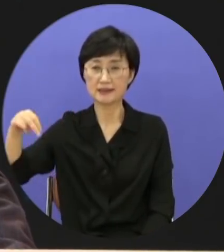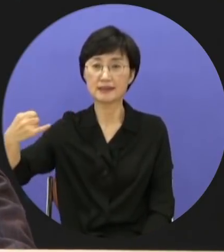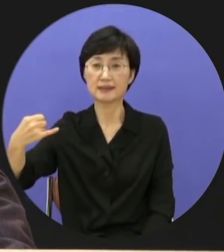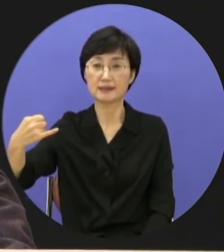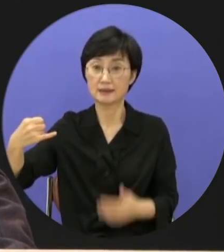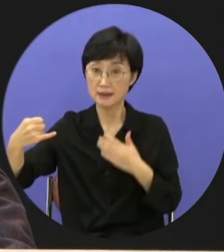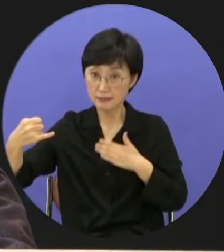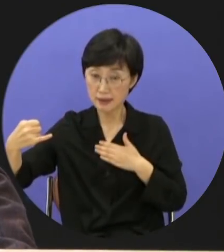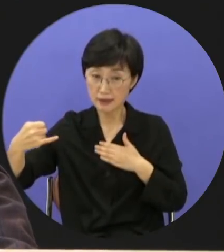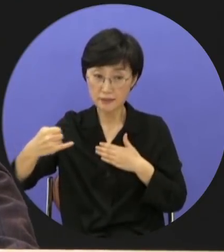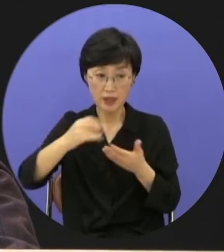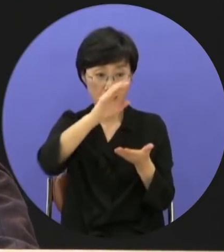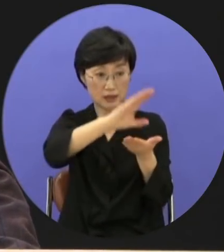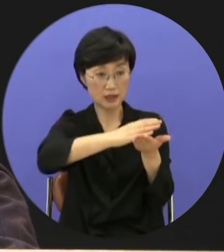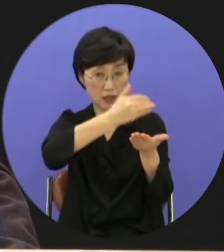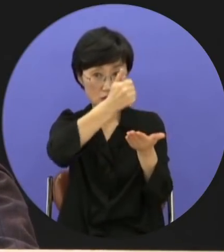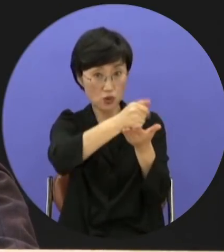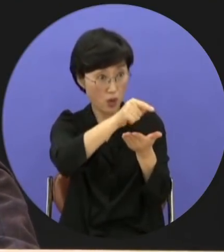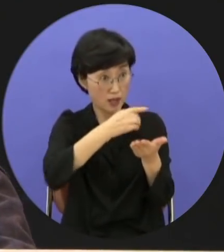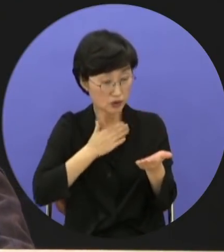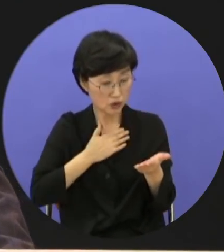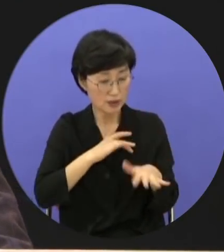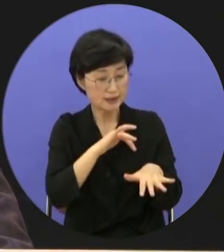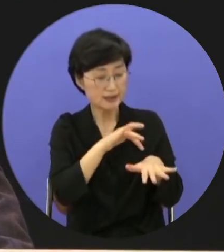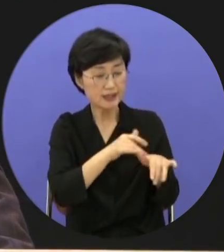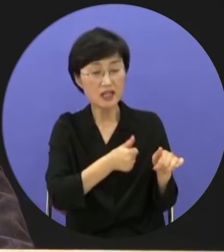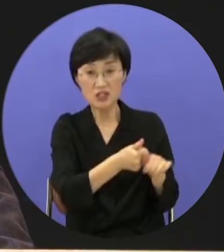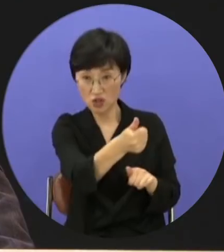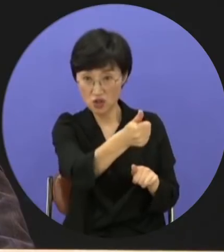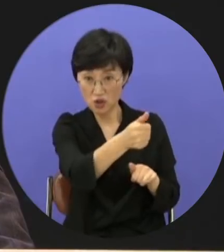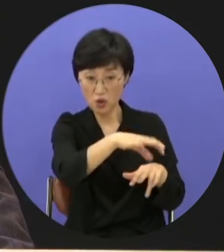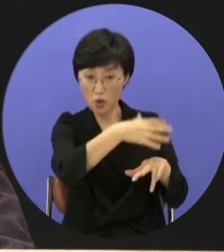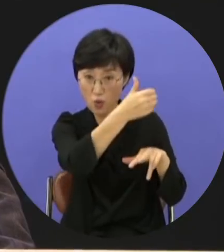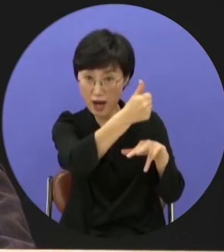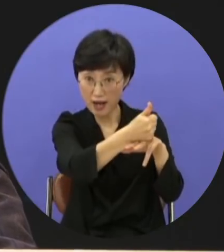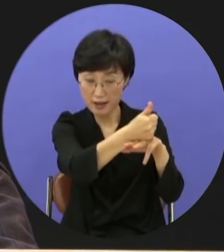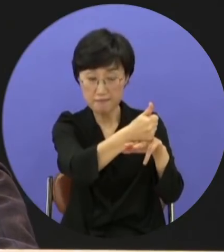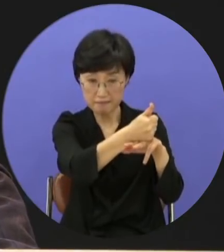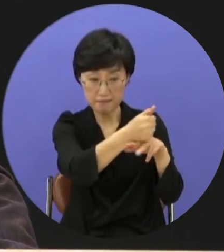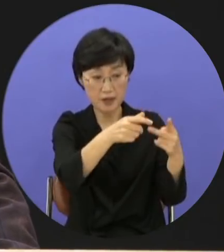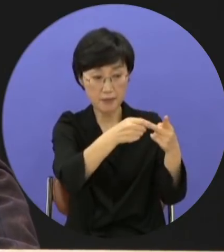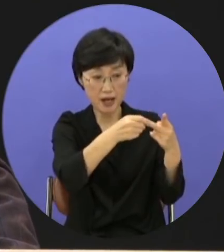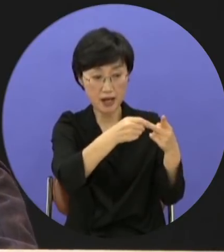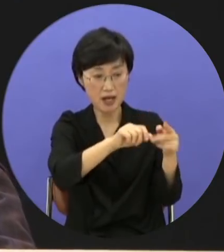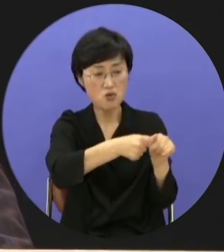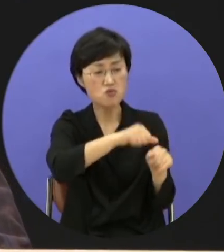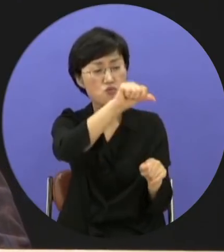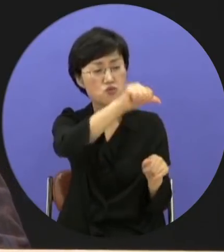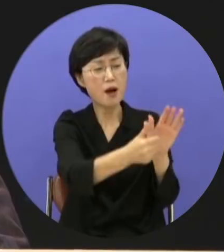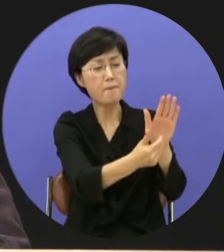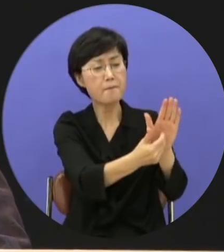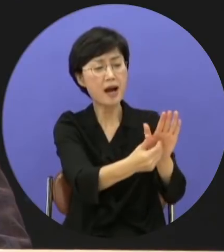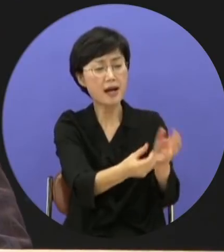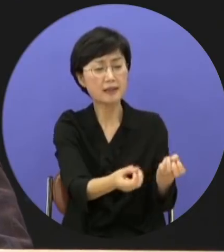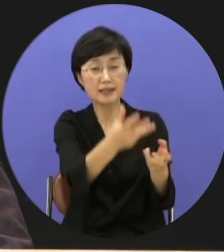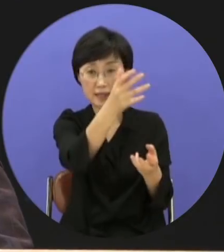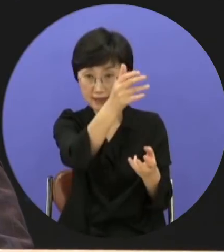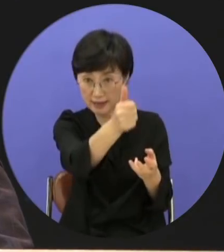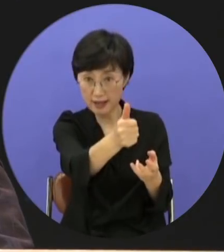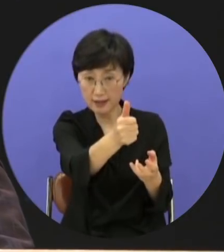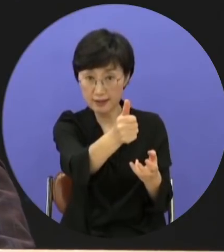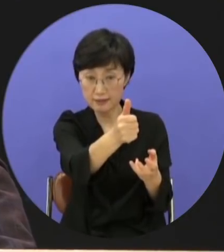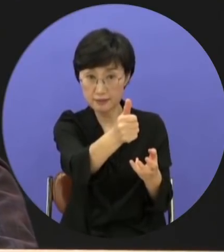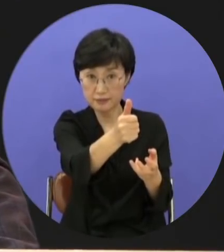그리스도가 뭐죠? And Christ worship. 사단을 이긴 왕. That has come upon me. And what is Christ? 재앙을 막은 제사장. The king that